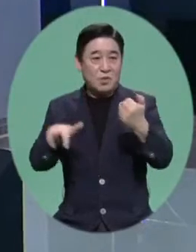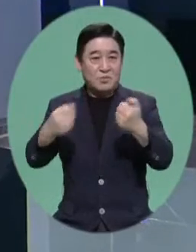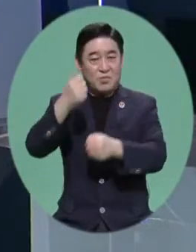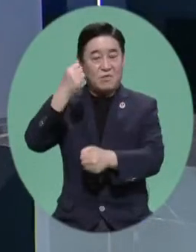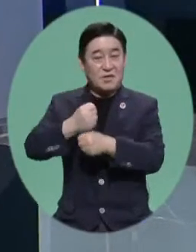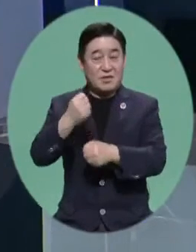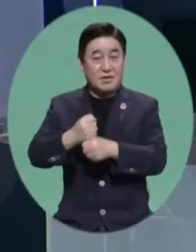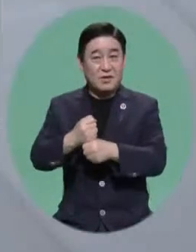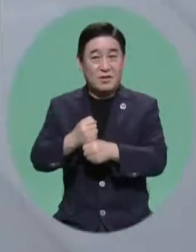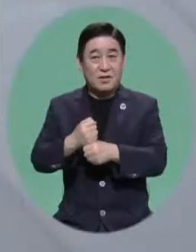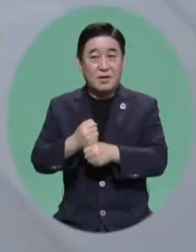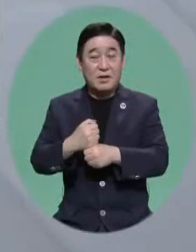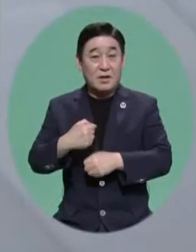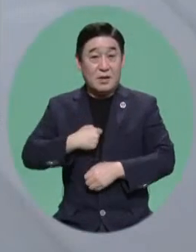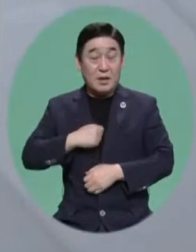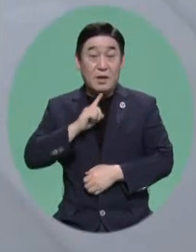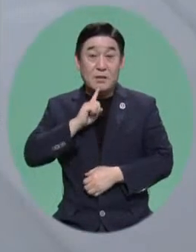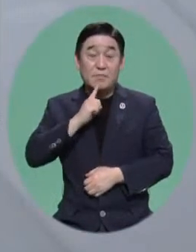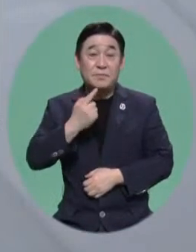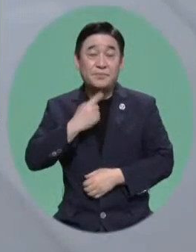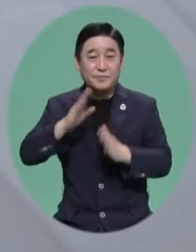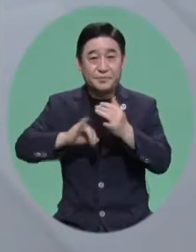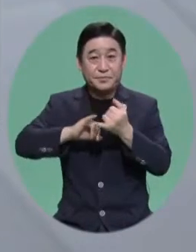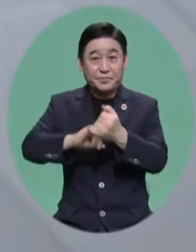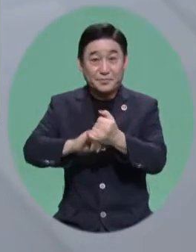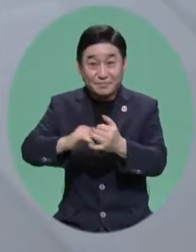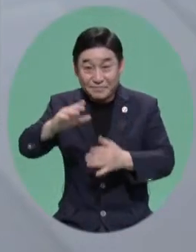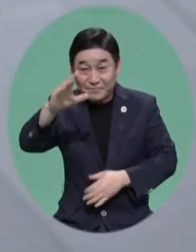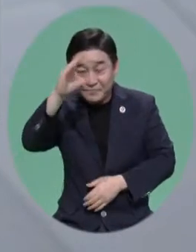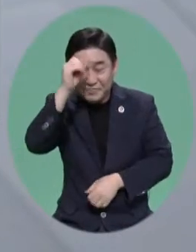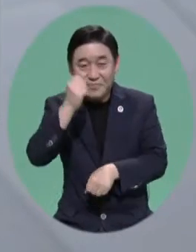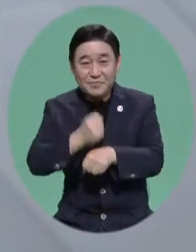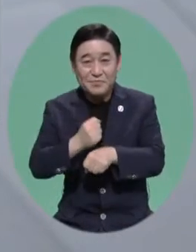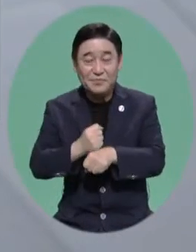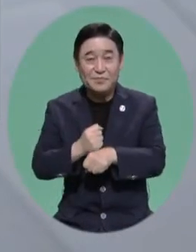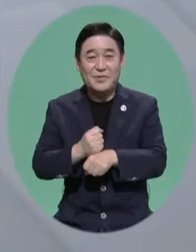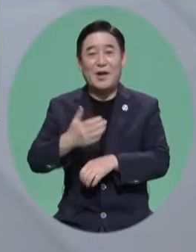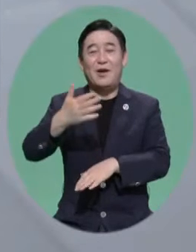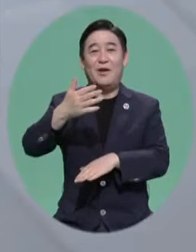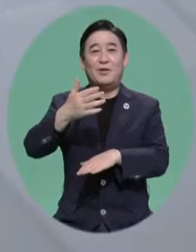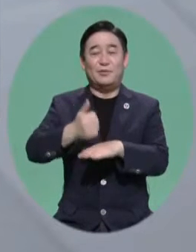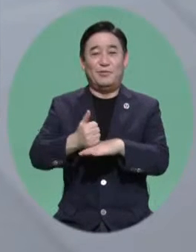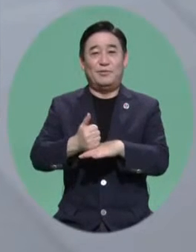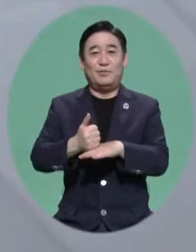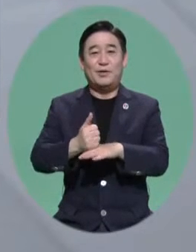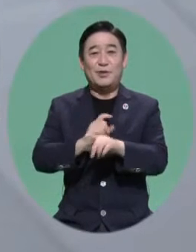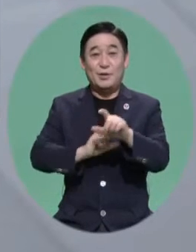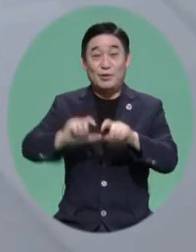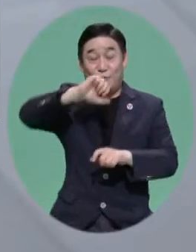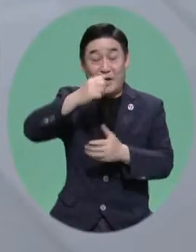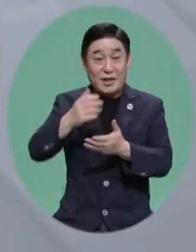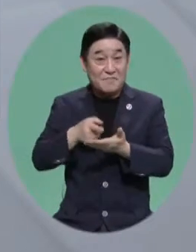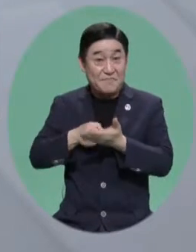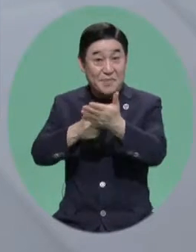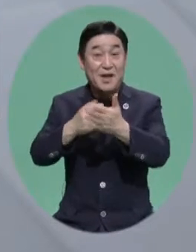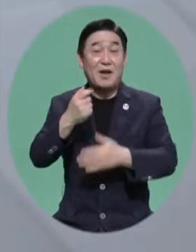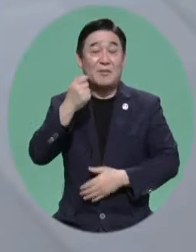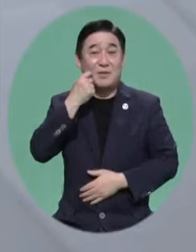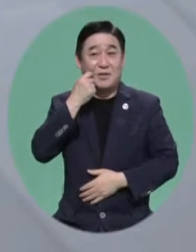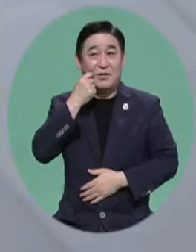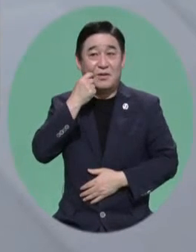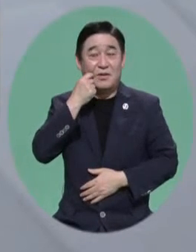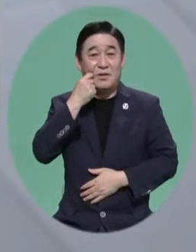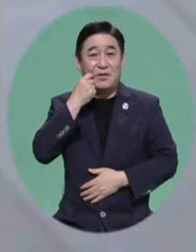만들어서 제가 한 그 공약을 이제 무방할 하시더니 결국은 그것도 추경 으로 울리지 를 못하고